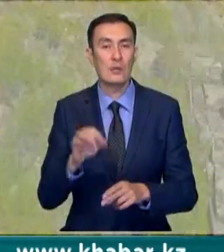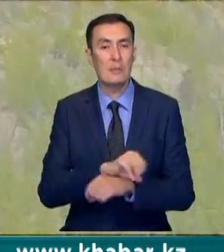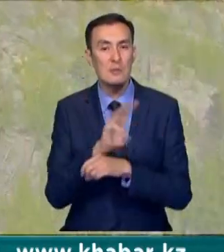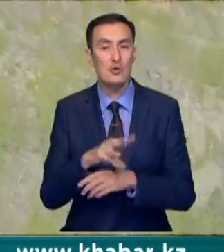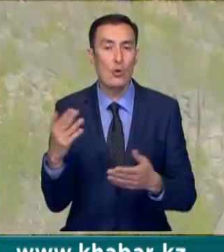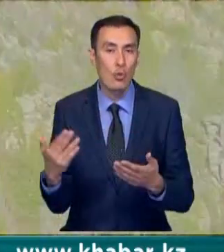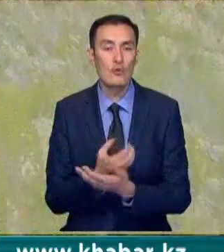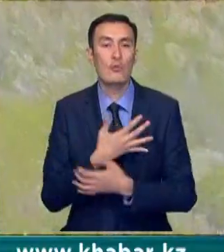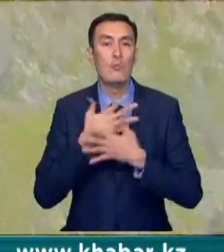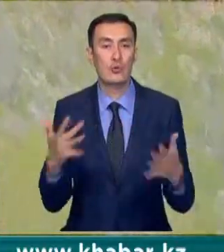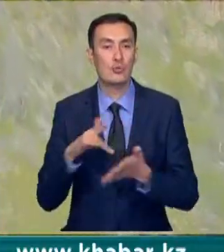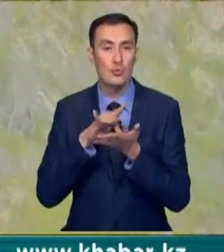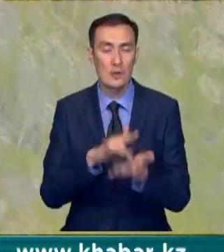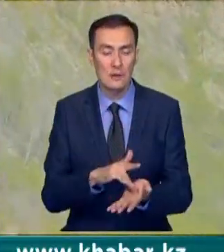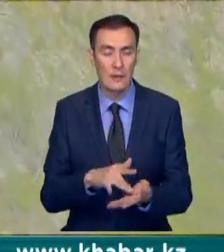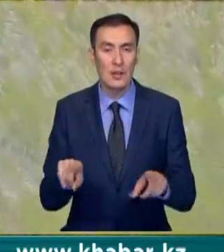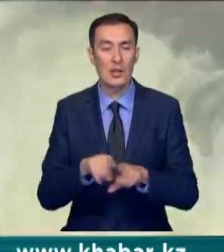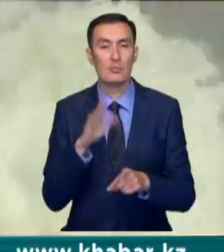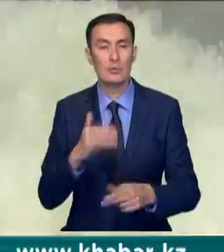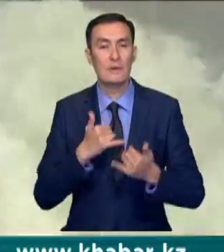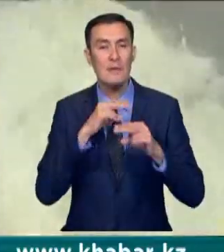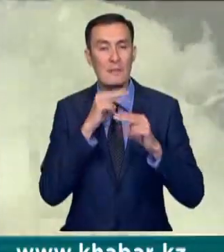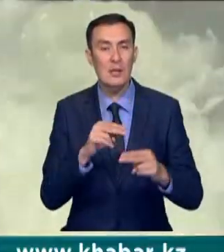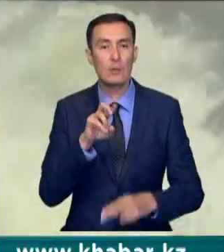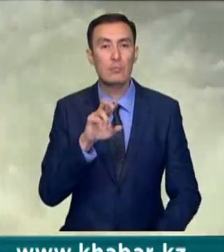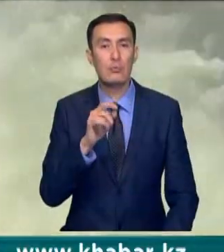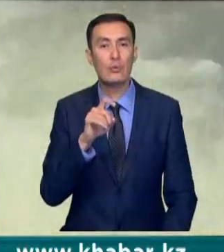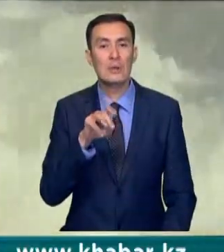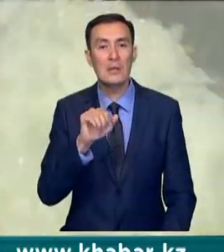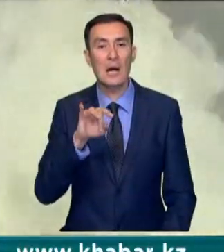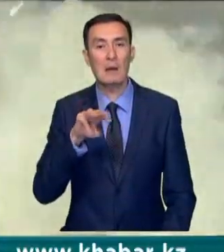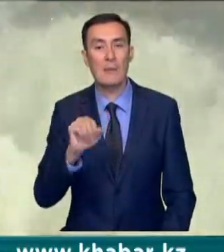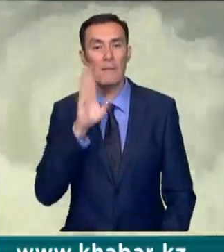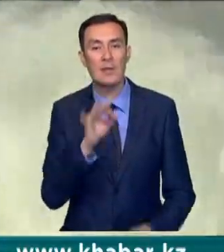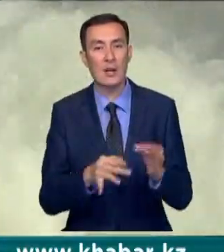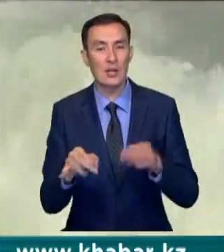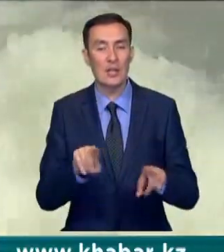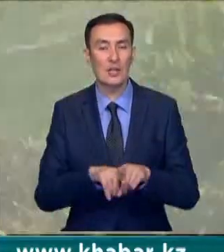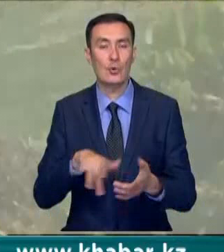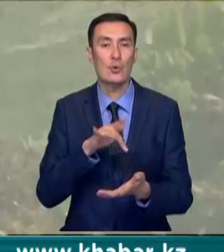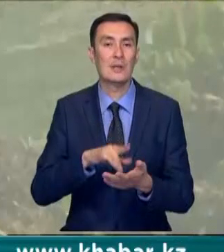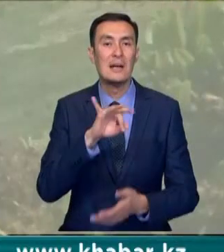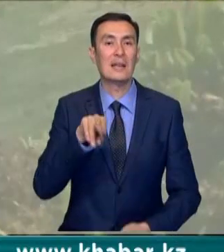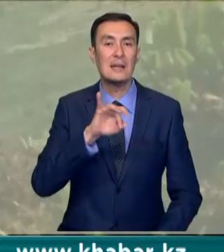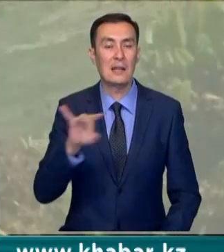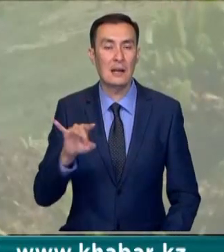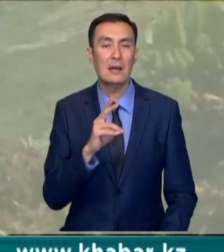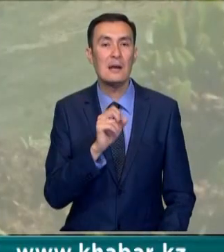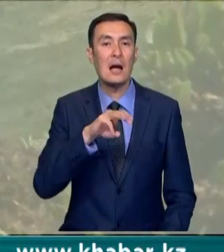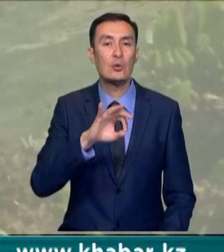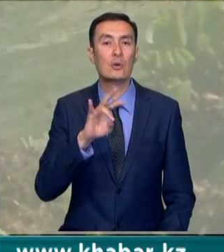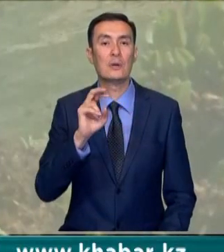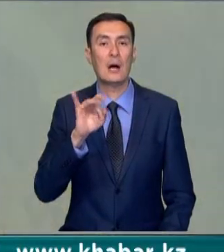обеспечит новый приток туристов. Не останутся без внимания и Бухтарминское водохранилище, а также Ридер и Катон-Карагай, где